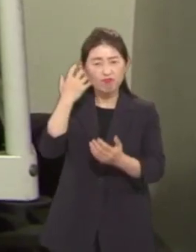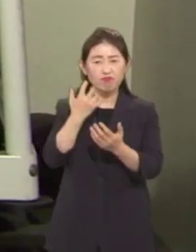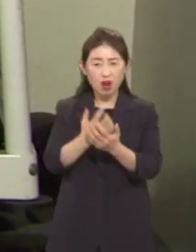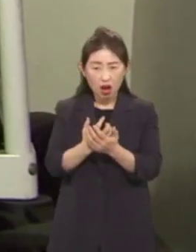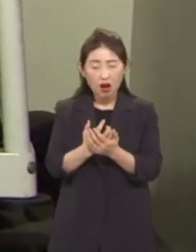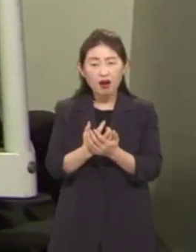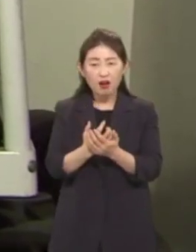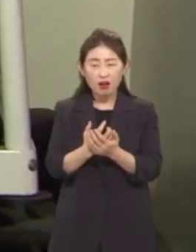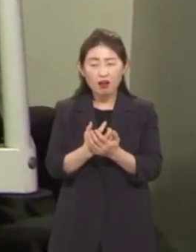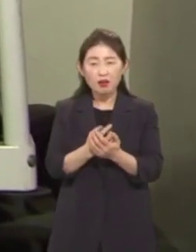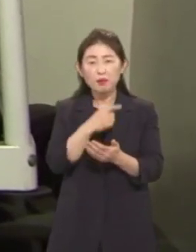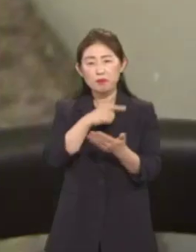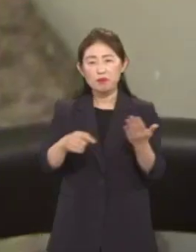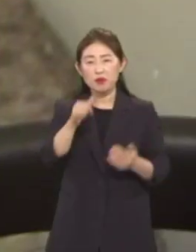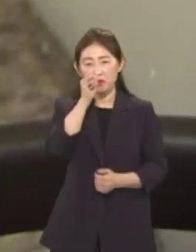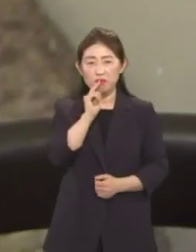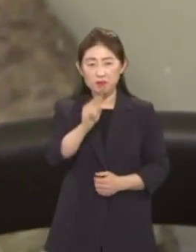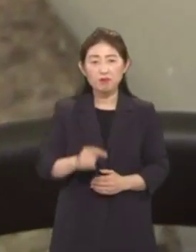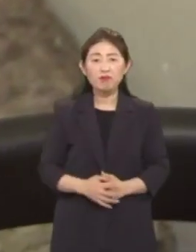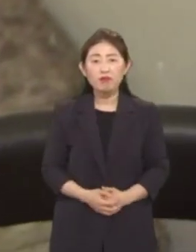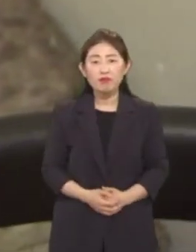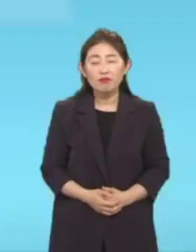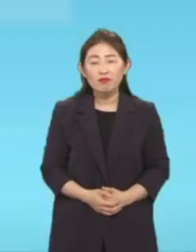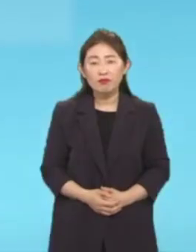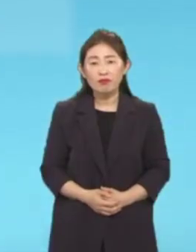발달에도 해를 끼쳤다고 판시했습니다.